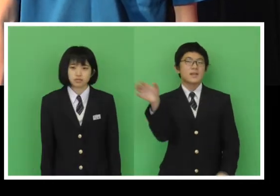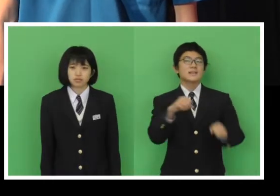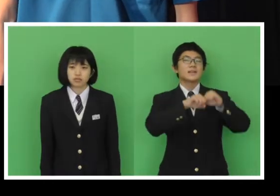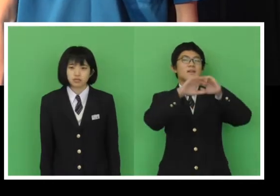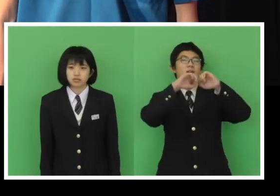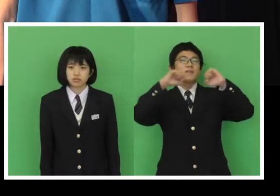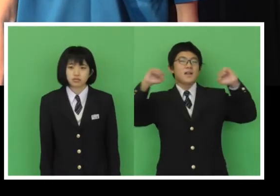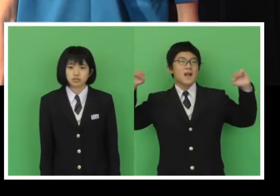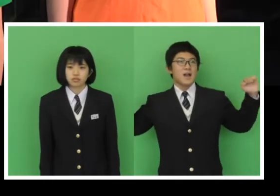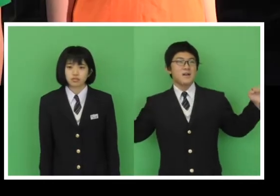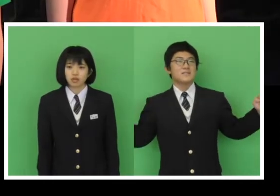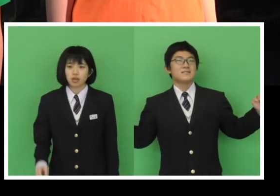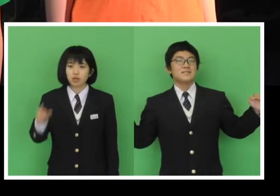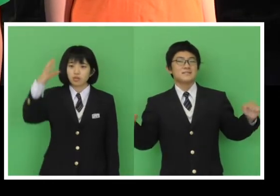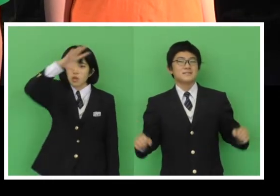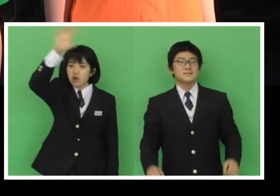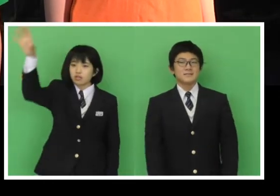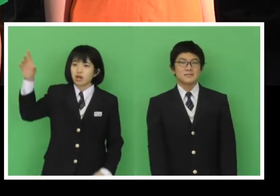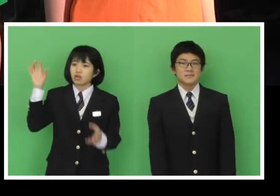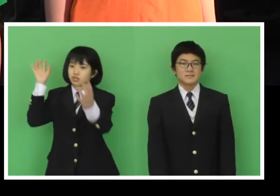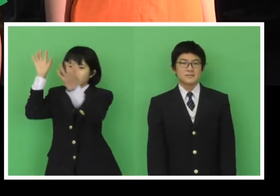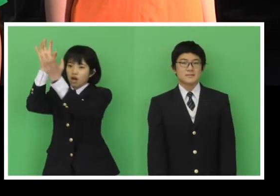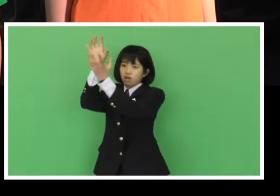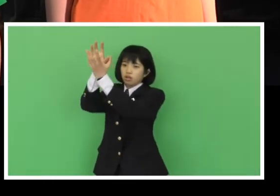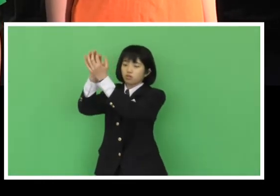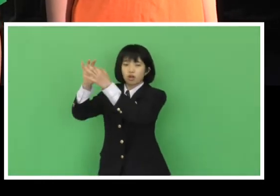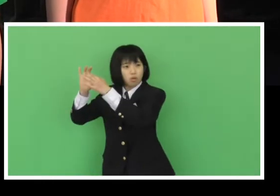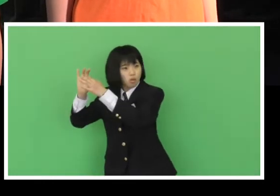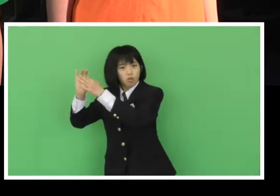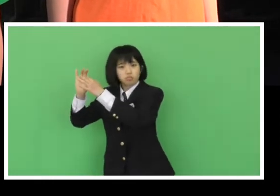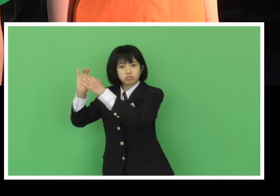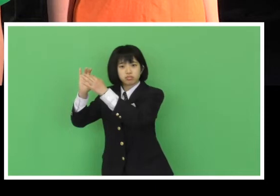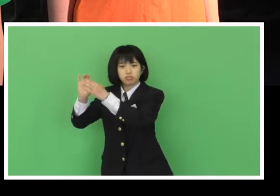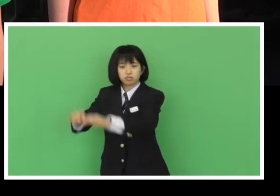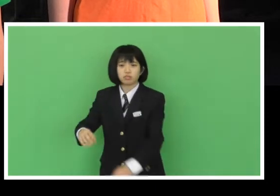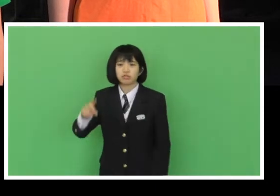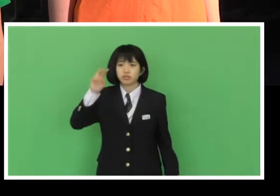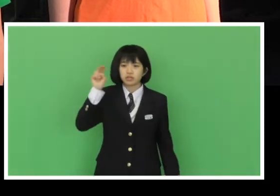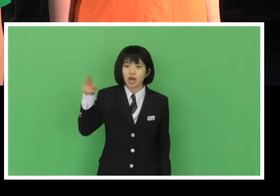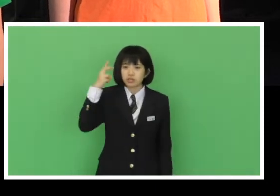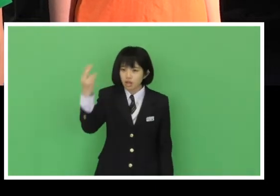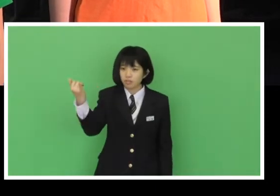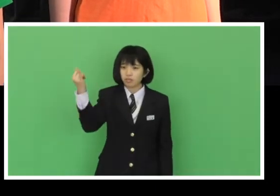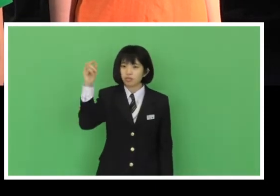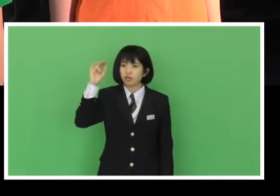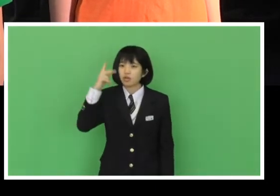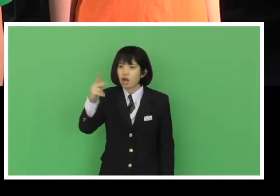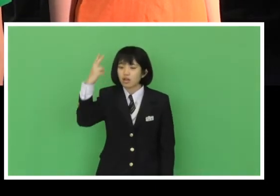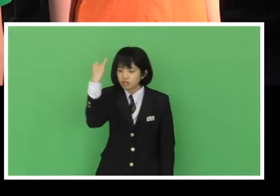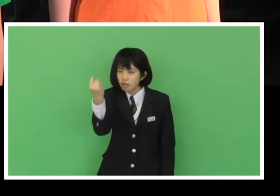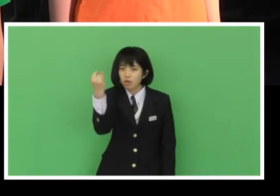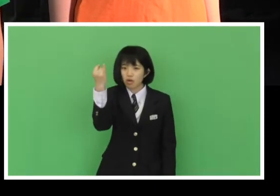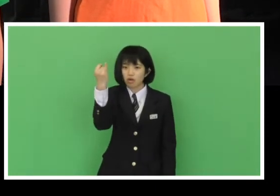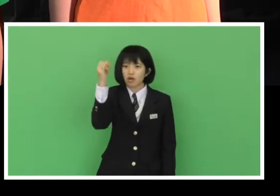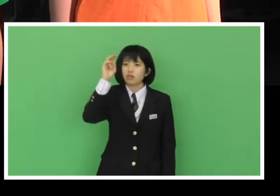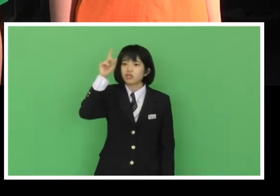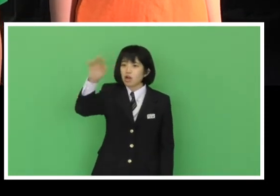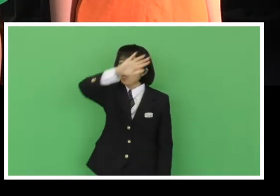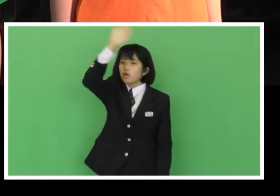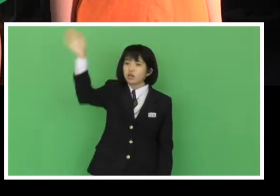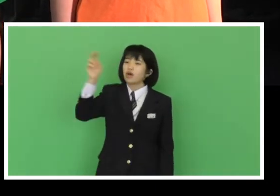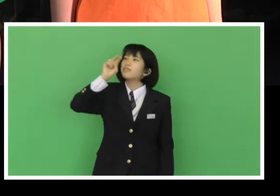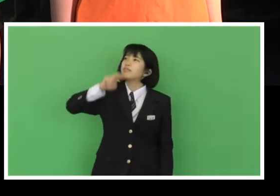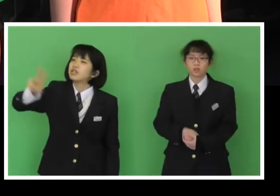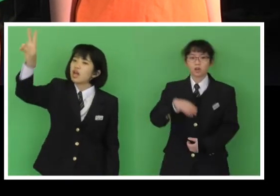広いな。 どこまでつながってるんだろう。リカちゃんもカナちゃんもこの空見てるか